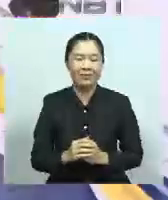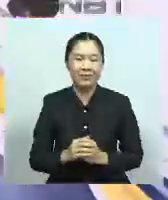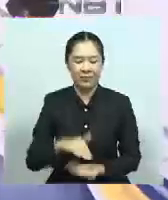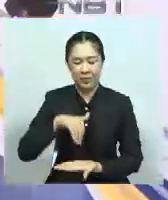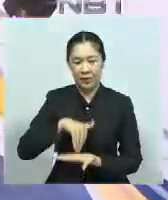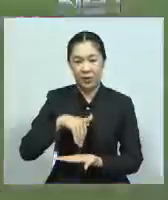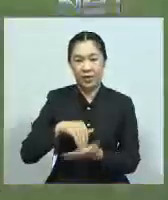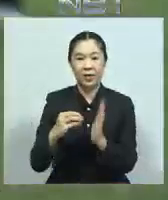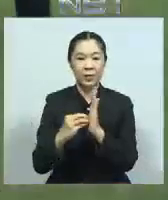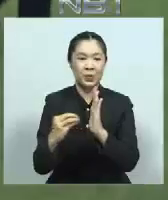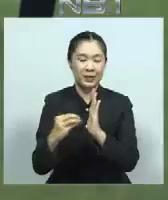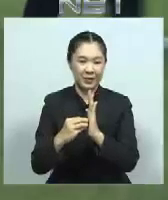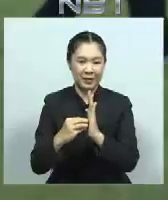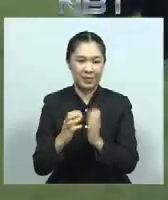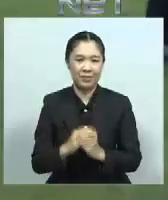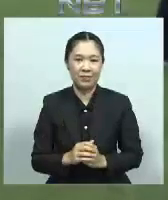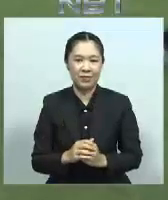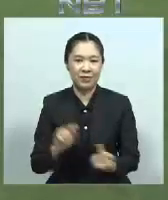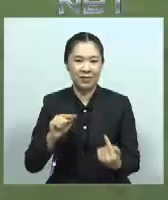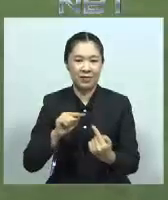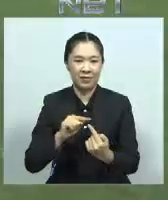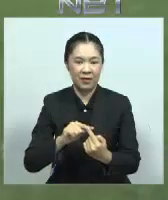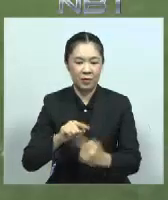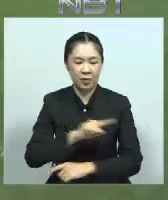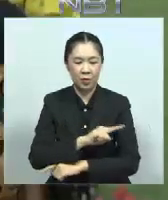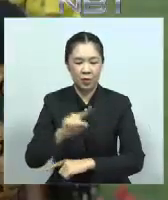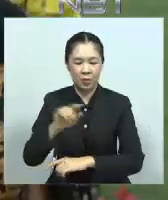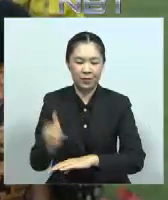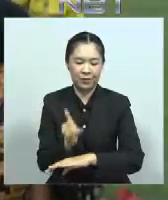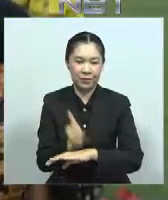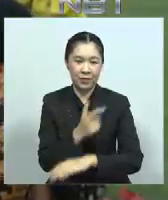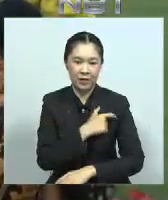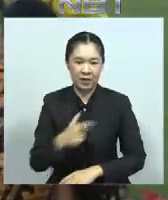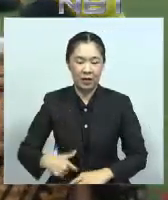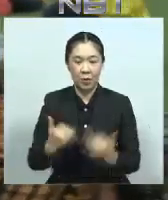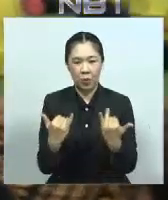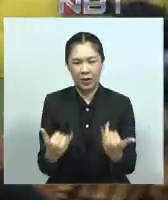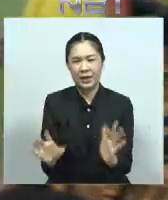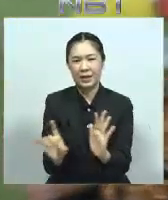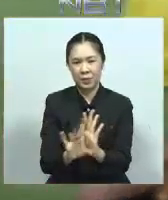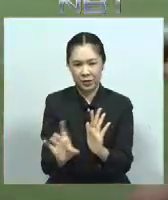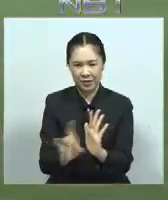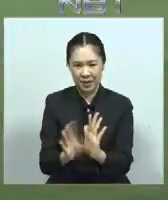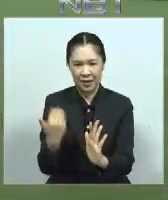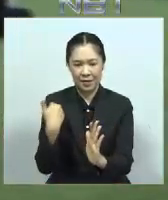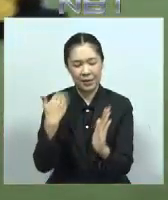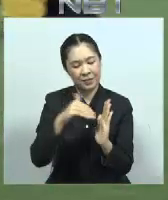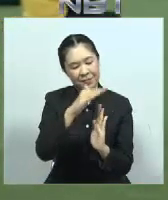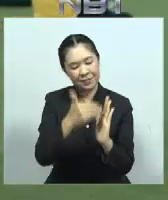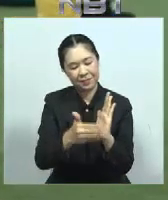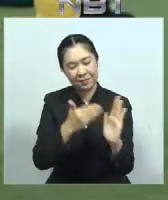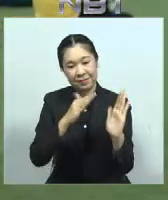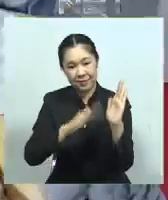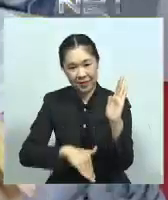างในพื้นที่กรุงเทพมหานครนะคะสำหรับงานมหรสพสมโภชคืนสุดท้ายวันนี้ค่ะจะมีการแสดงพื้นบ้านสี่ภาคเฉลิมพ